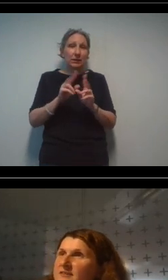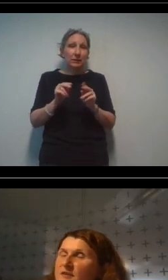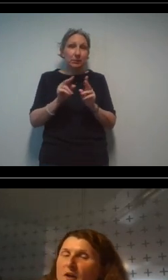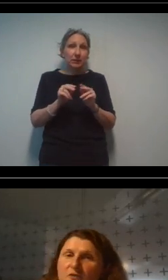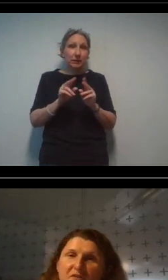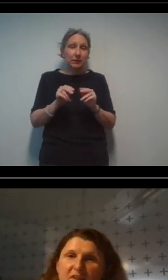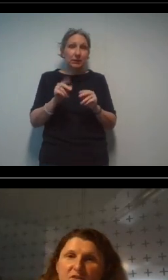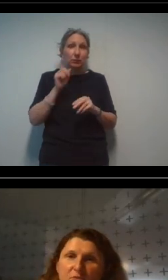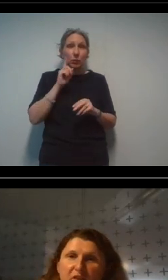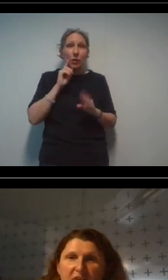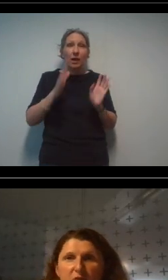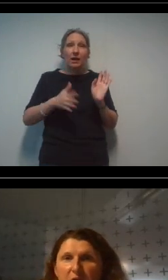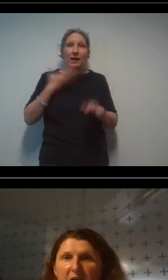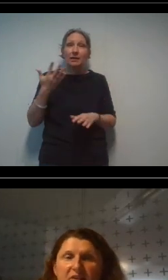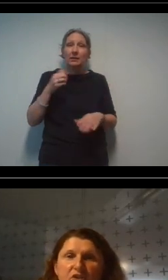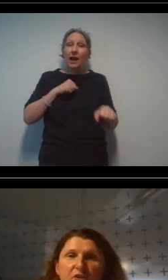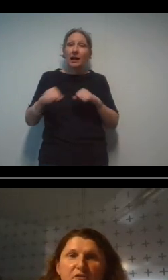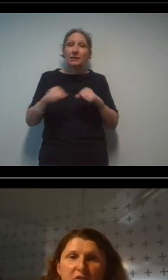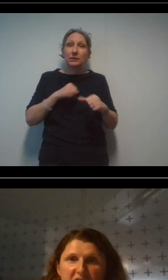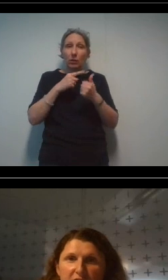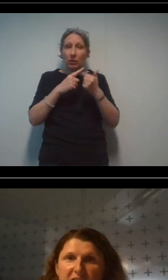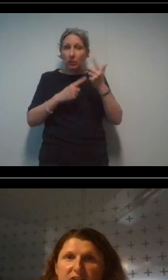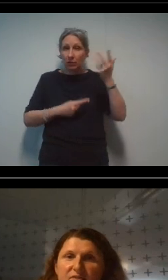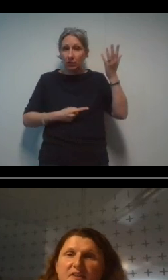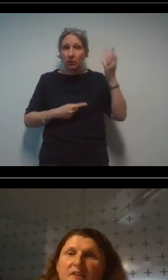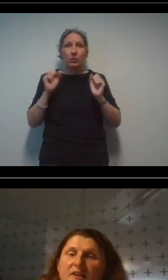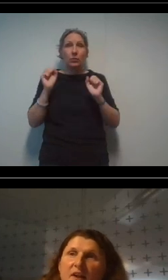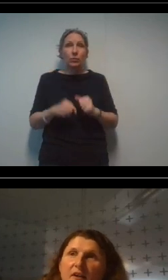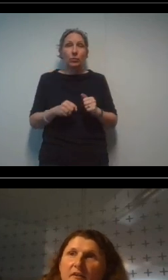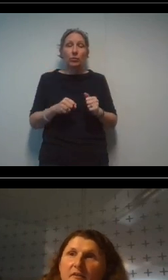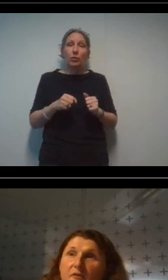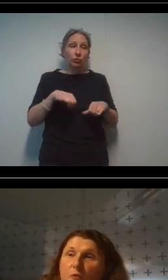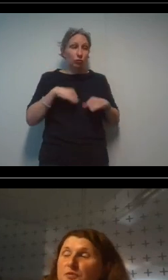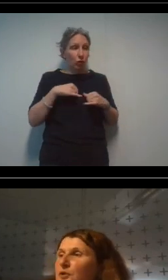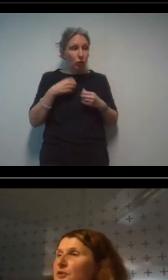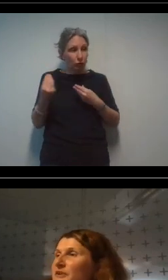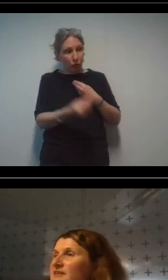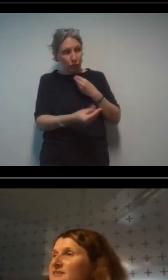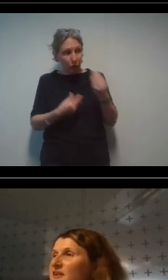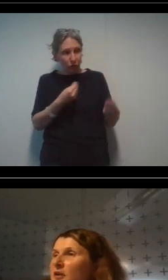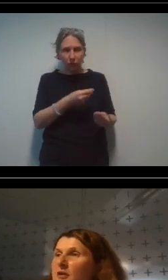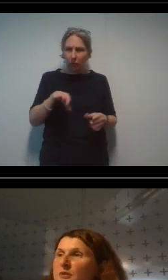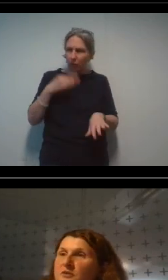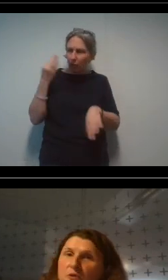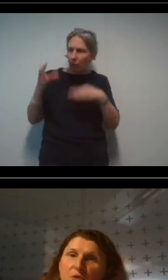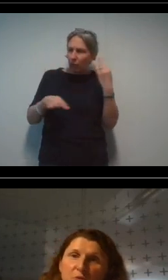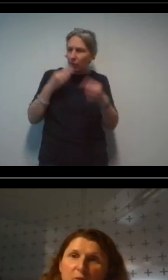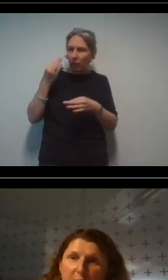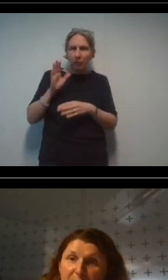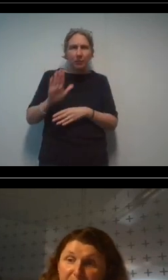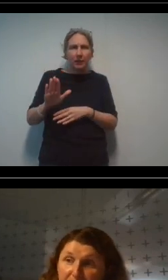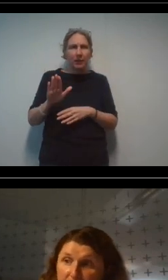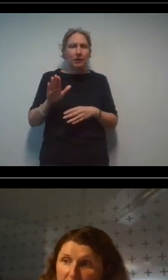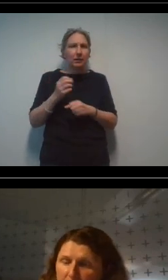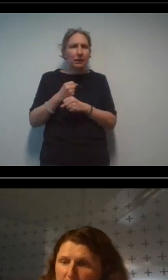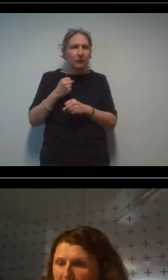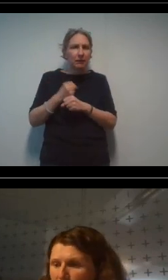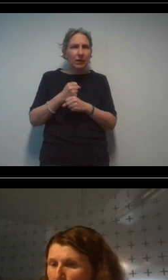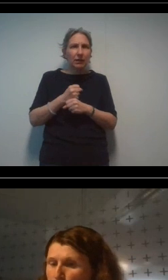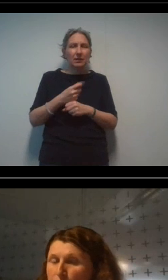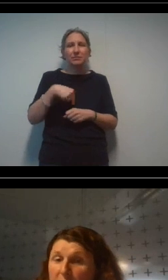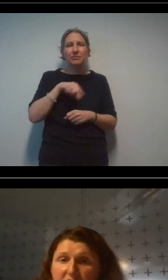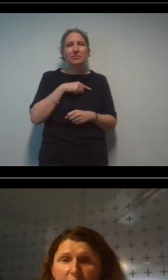coup, grâce à toutes ces actions, faire découvrir à des jeunes vos secteurs d'activité. Donc, pour des secteurs comme les nôtres où,